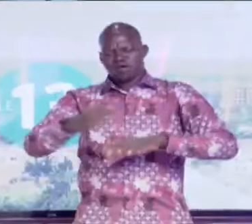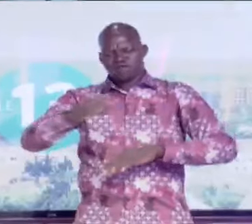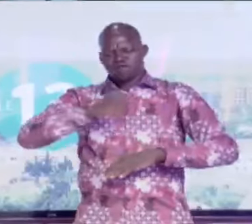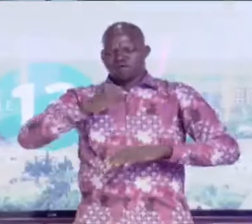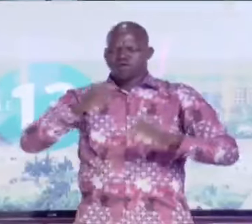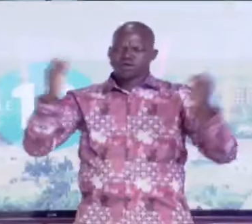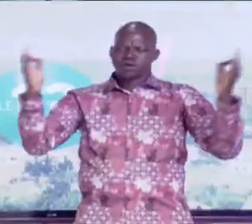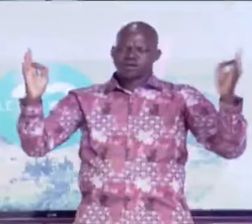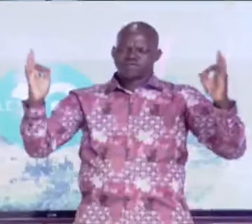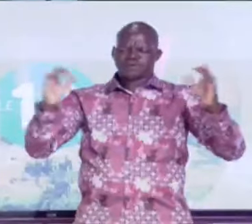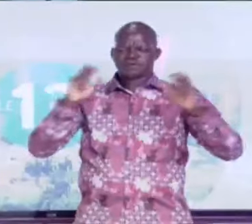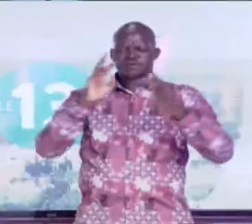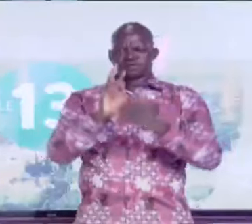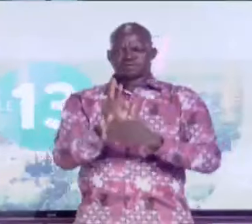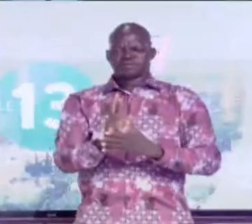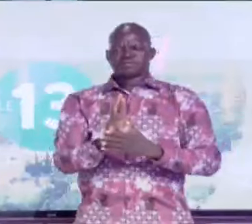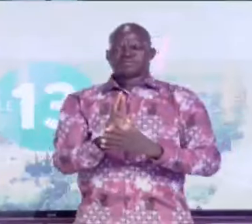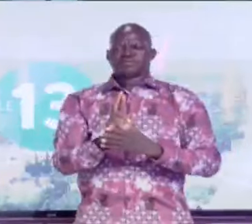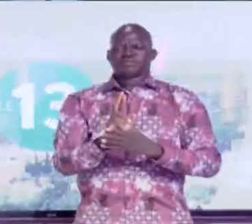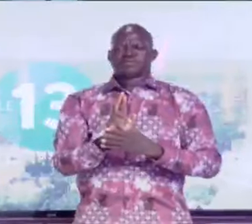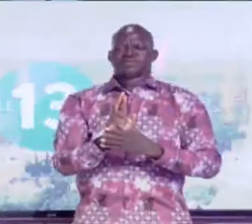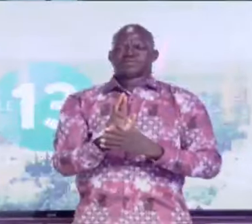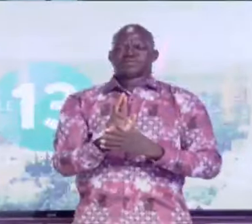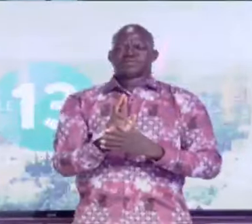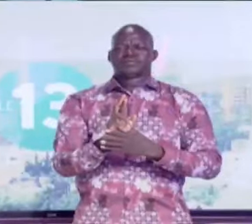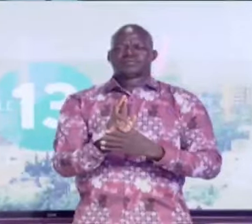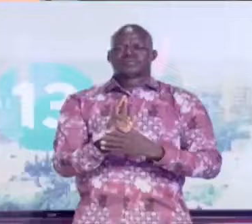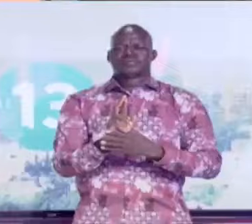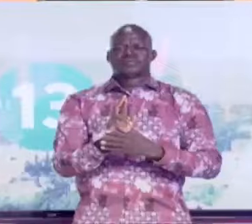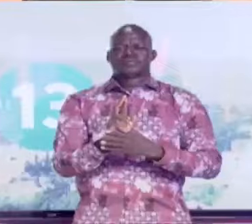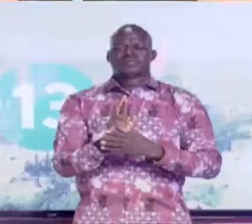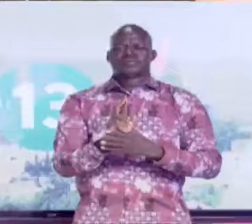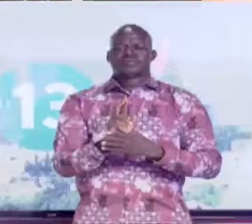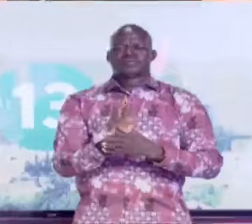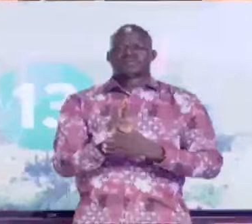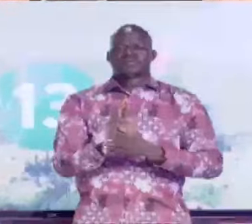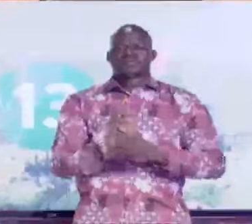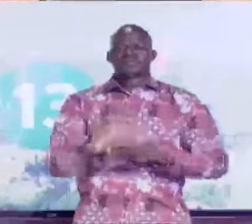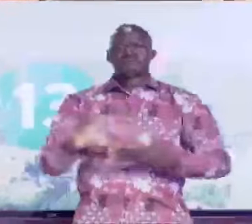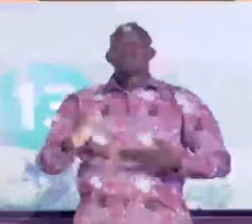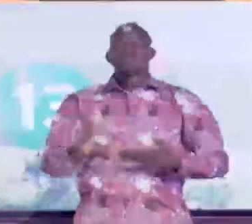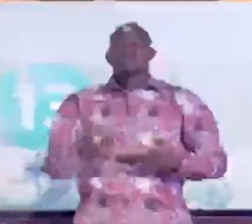célébration avec Cédi Larien et Béniwende Frédéric Nikema.